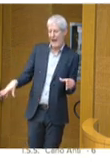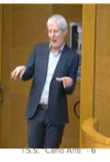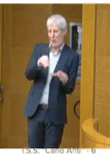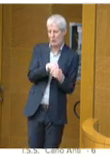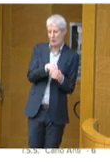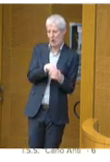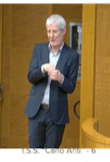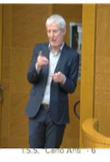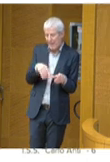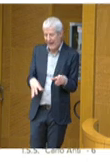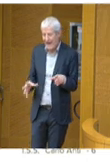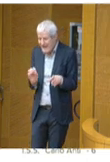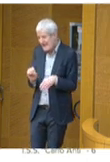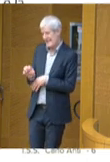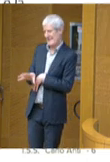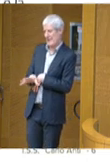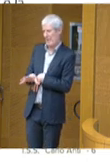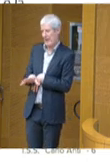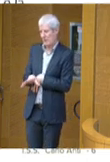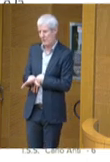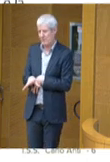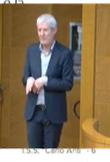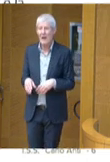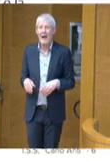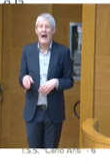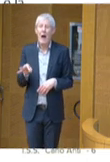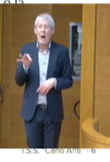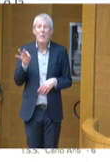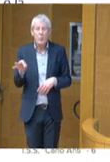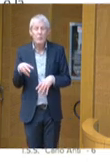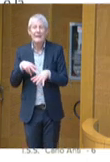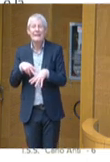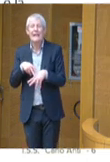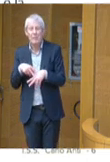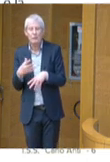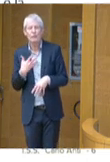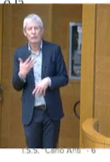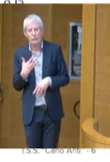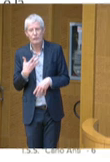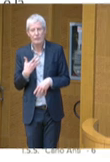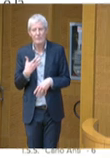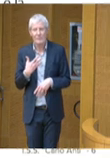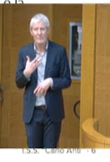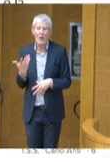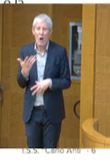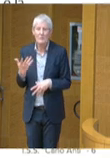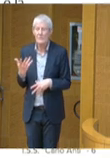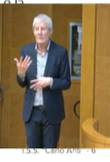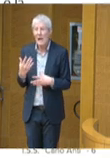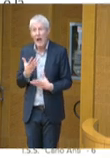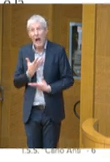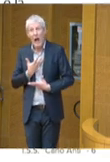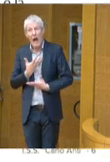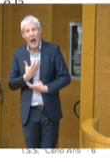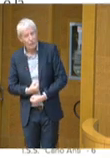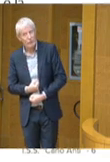per l'insegnamento. I punti di debolezza chiaramente stanno ancora nell'accettazione